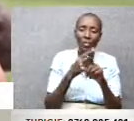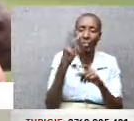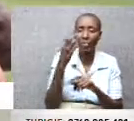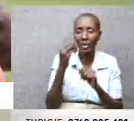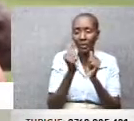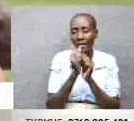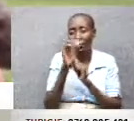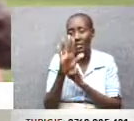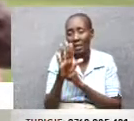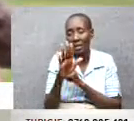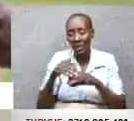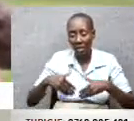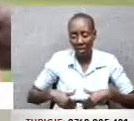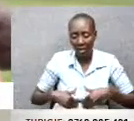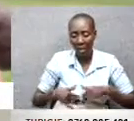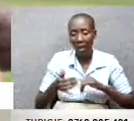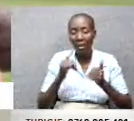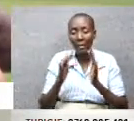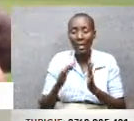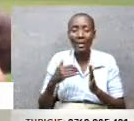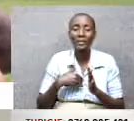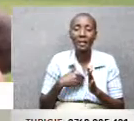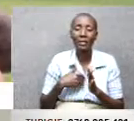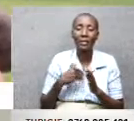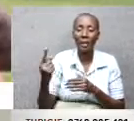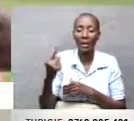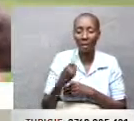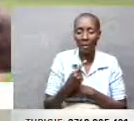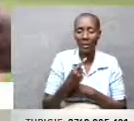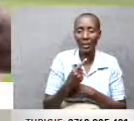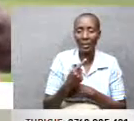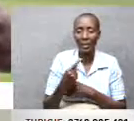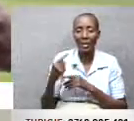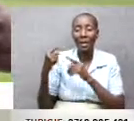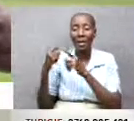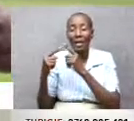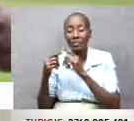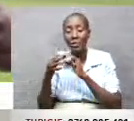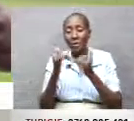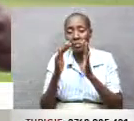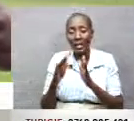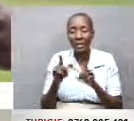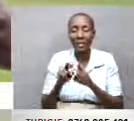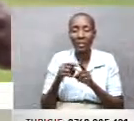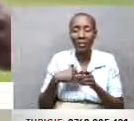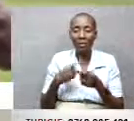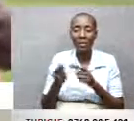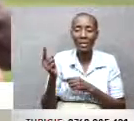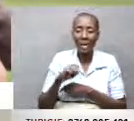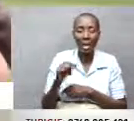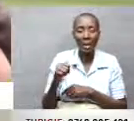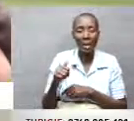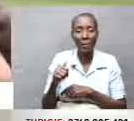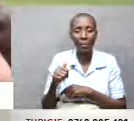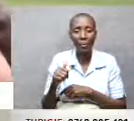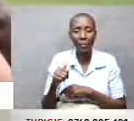2015. There's a lot of young players, you know, coming into the side. We have experienced players, you know, who have not reported due to one reason or the